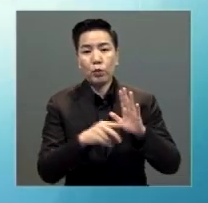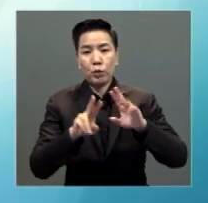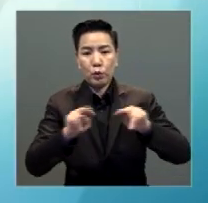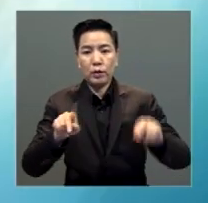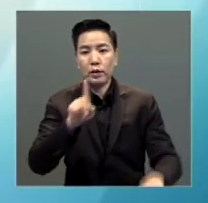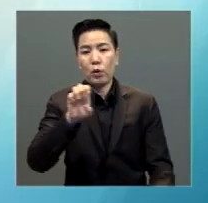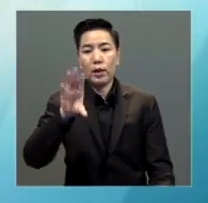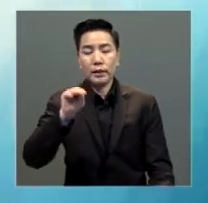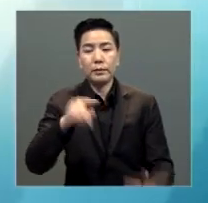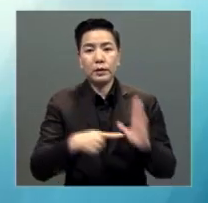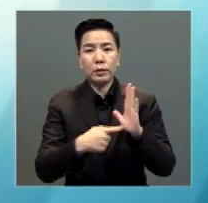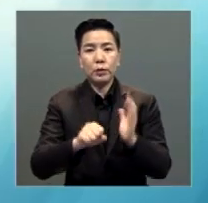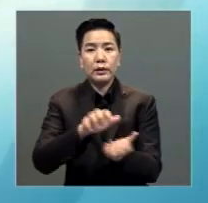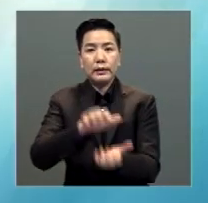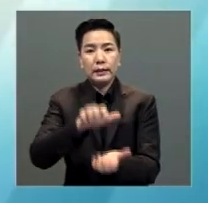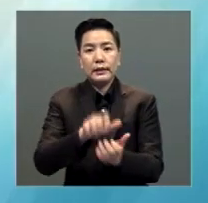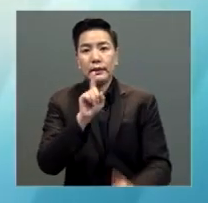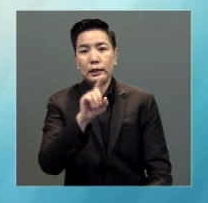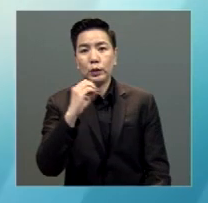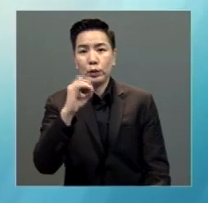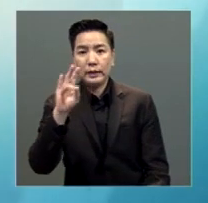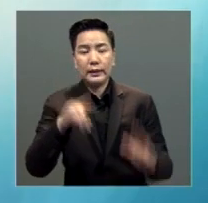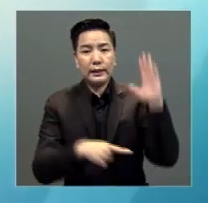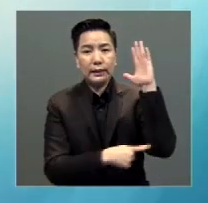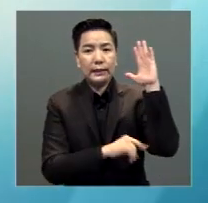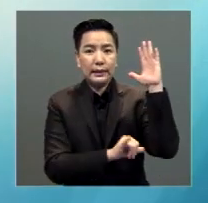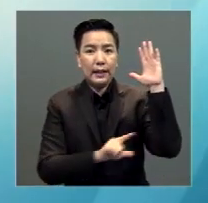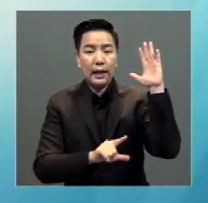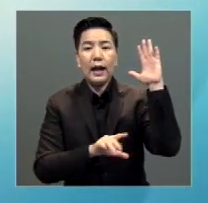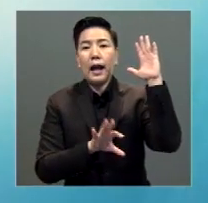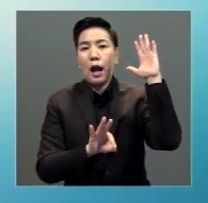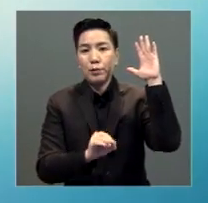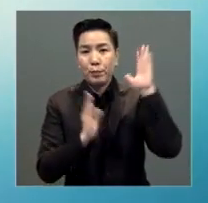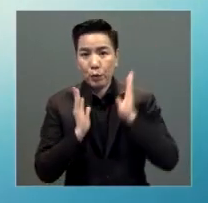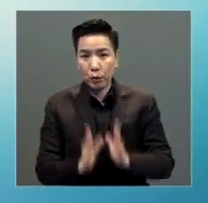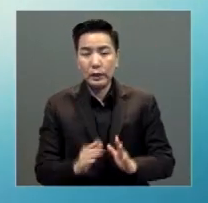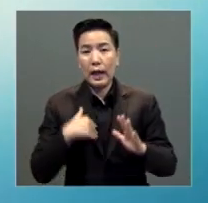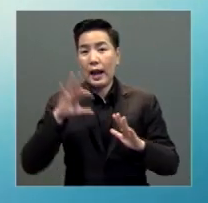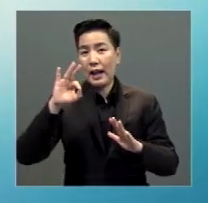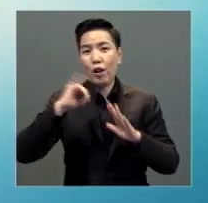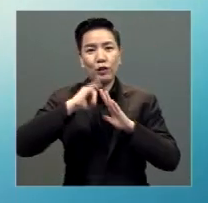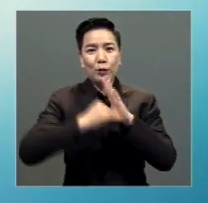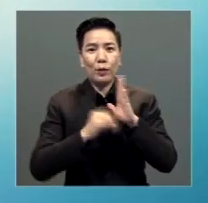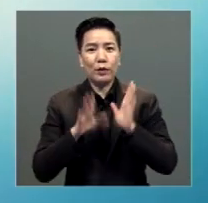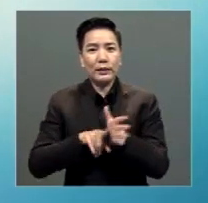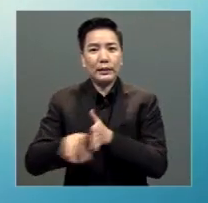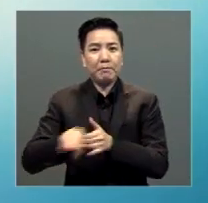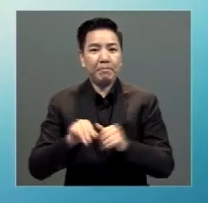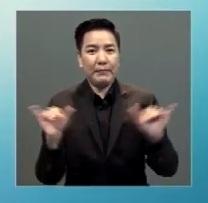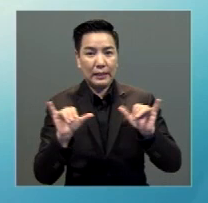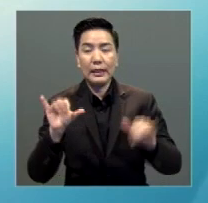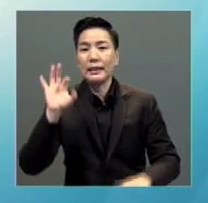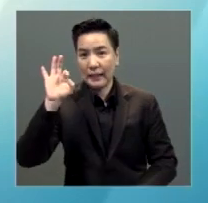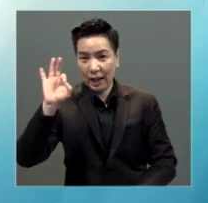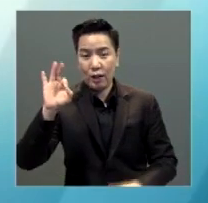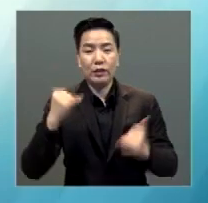สมุทรปราการ107แล้วก็ยะลา90นะครับ9จังหวัดยังคงไม่มีรายงานอยู่เหมือนเดิมนะครับแล้วก็